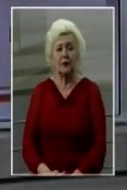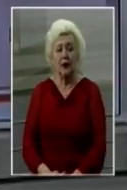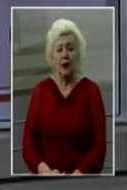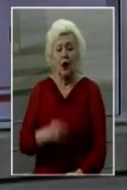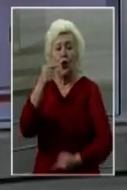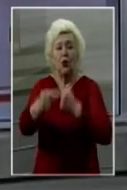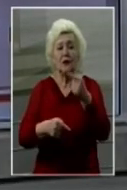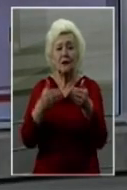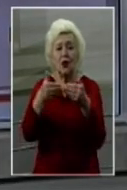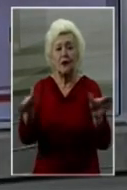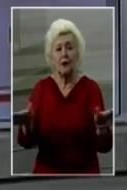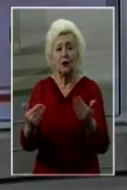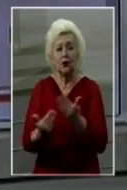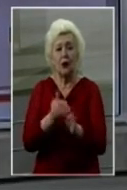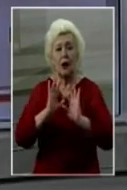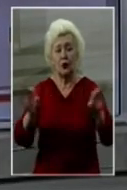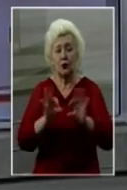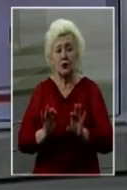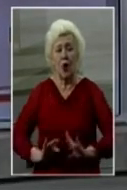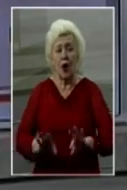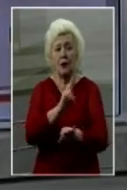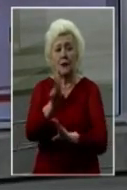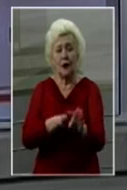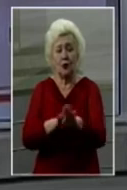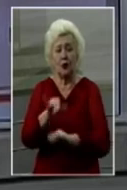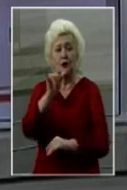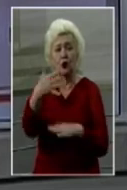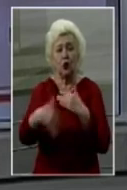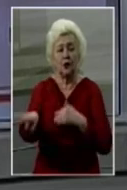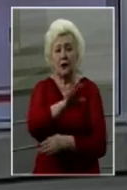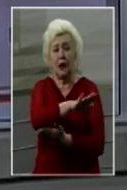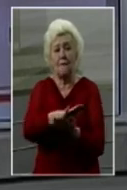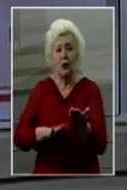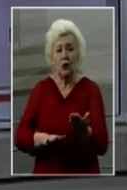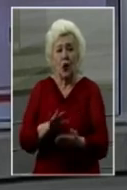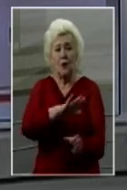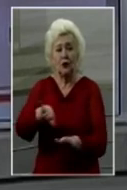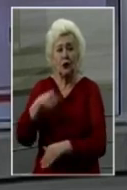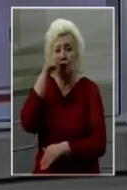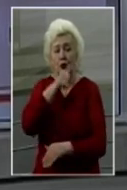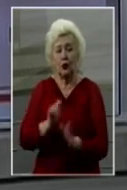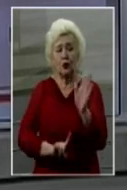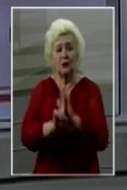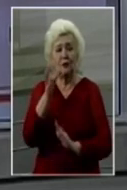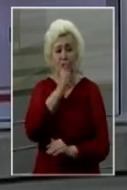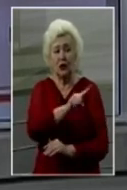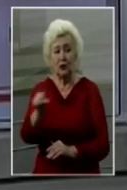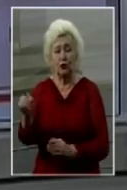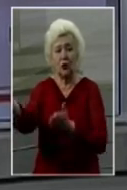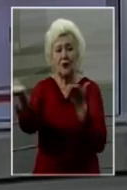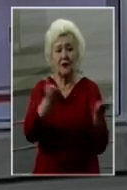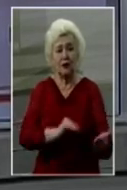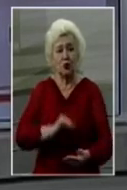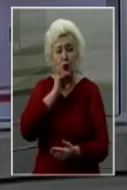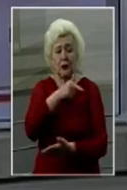У наступних випусках новин ми розкажемо про акції, які проводили у Херсоні протягом минулого року та на початку поточного, щоб привернути